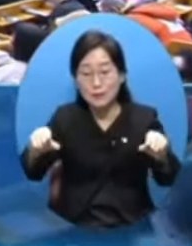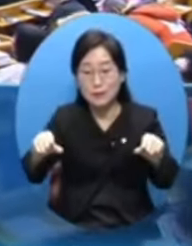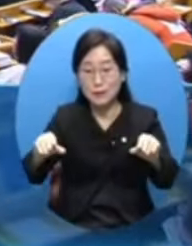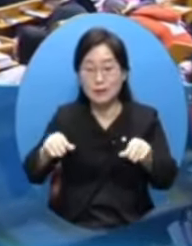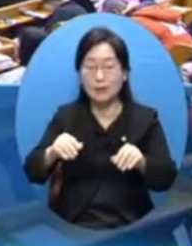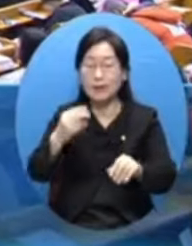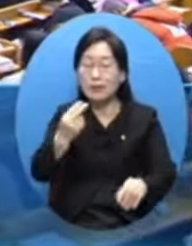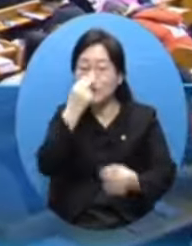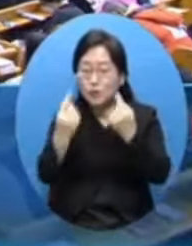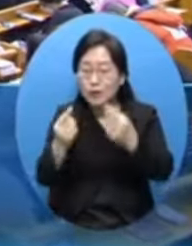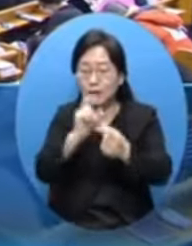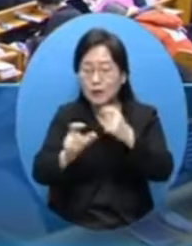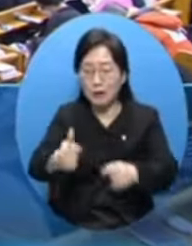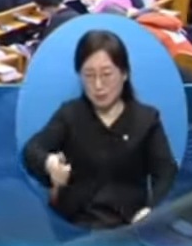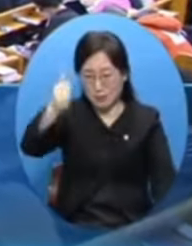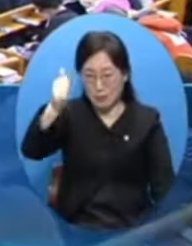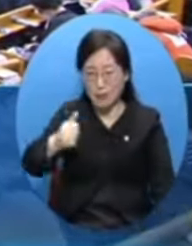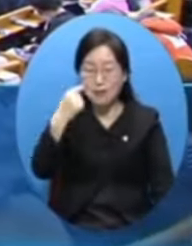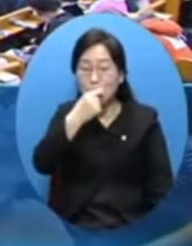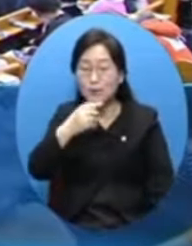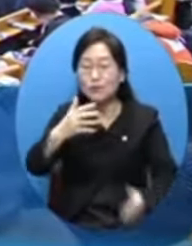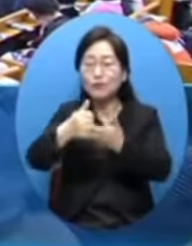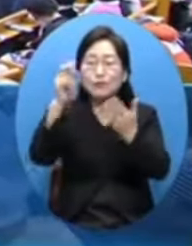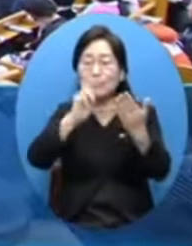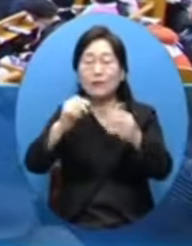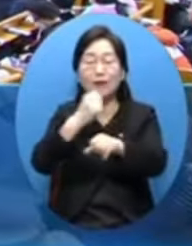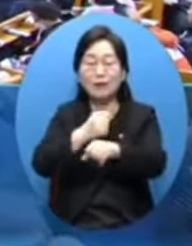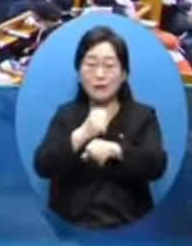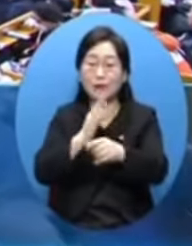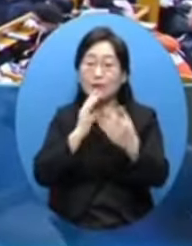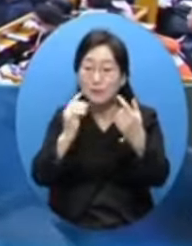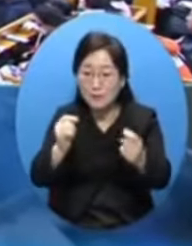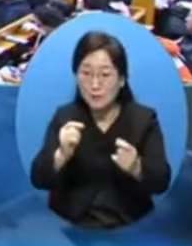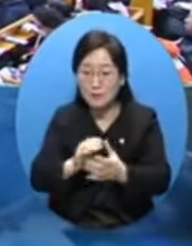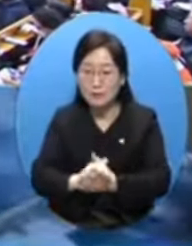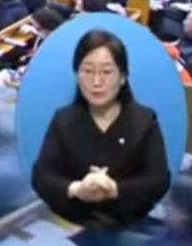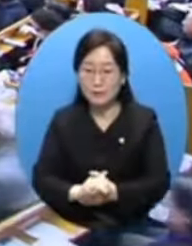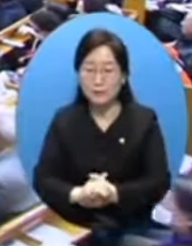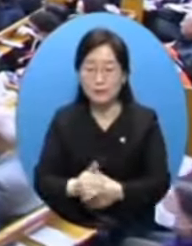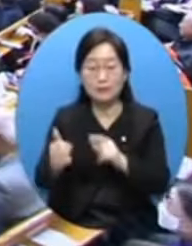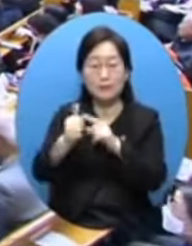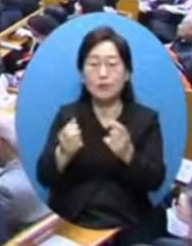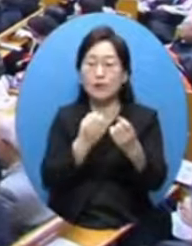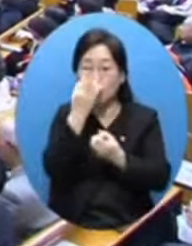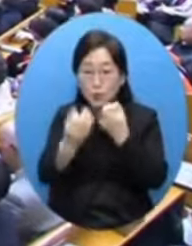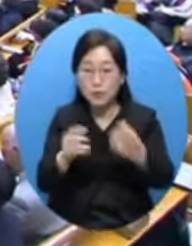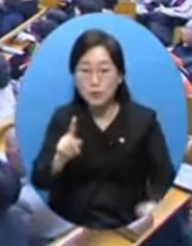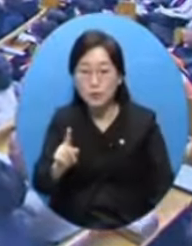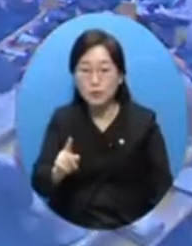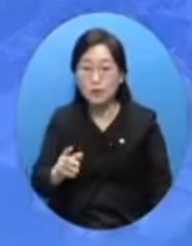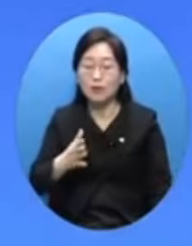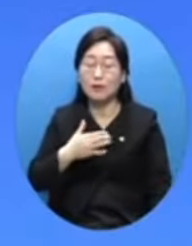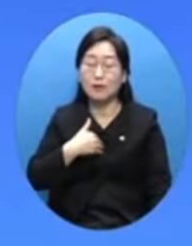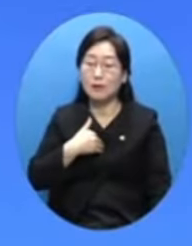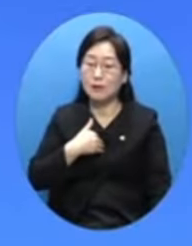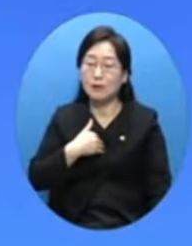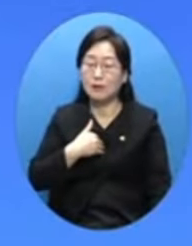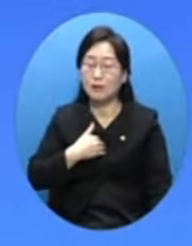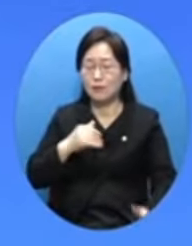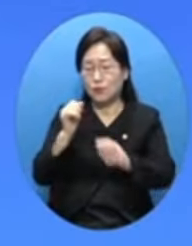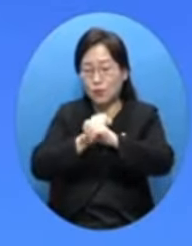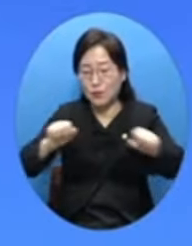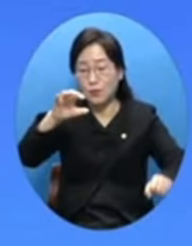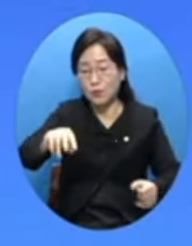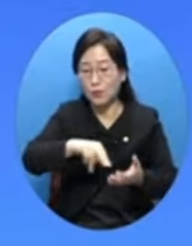나로 내 입술이 주를 찬양할 것이라 아멘 그는 이렇게 고백한 것입니다 내가 이런 광야에서